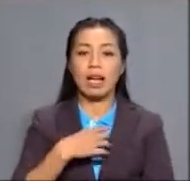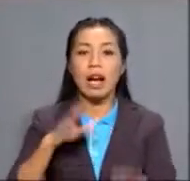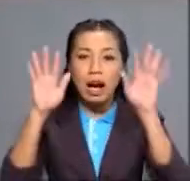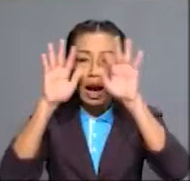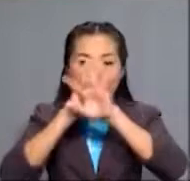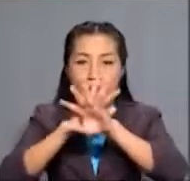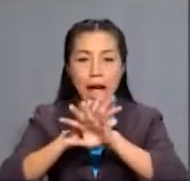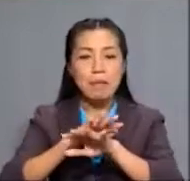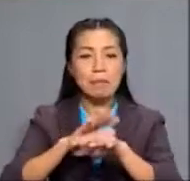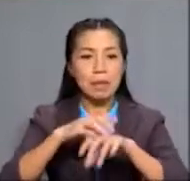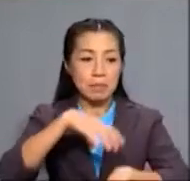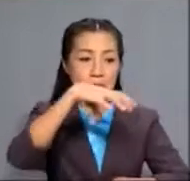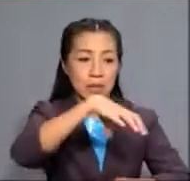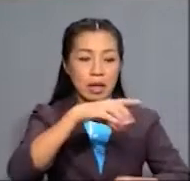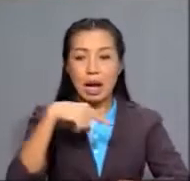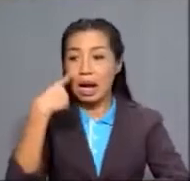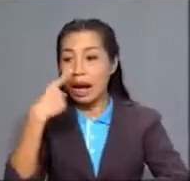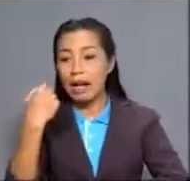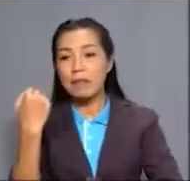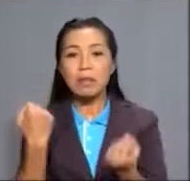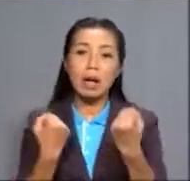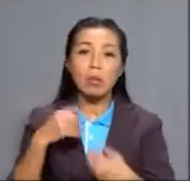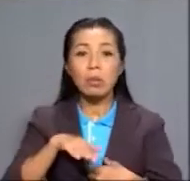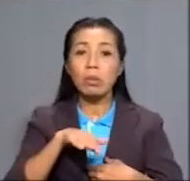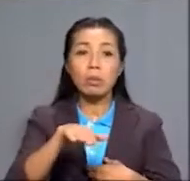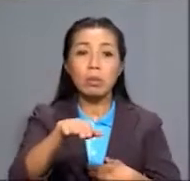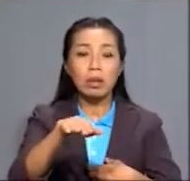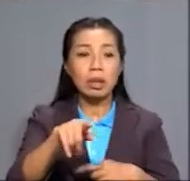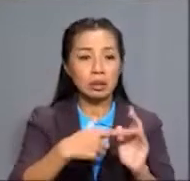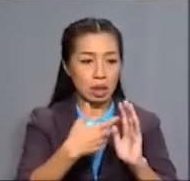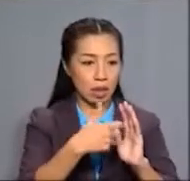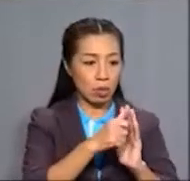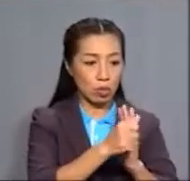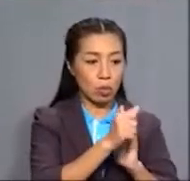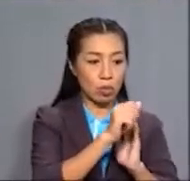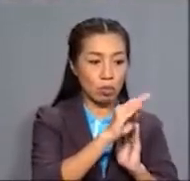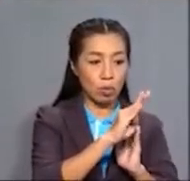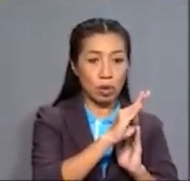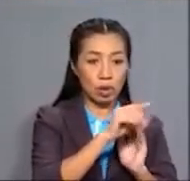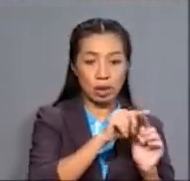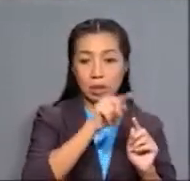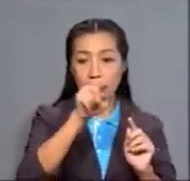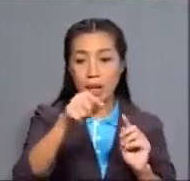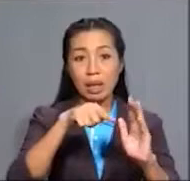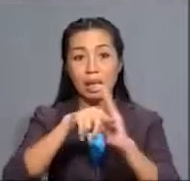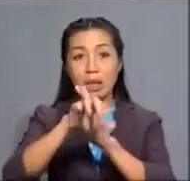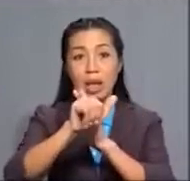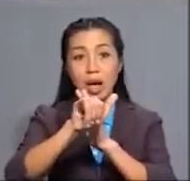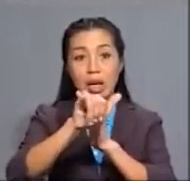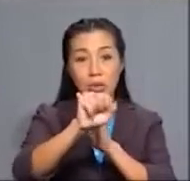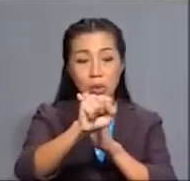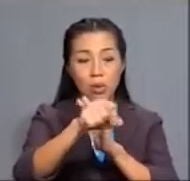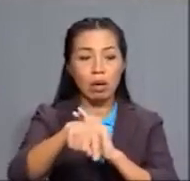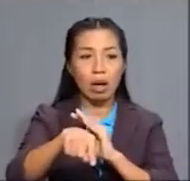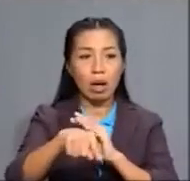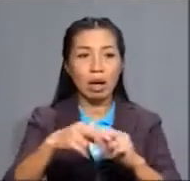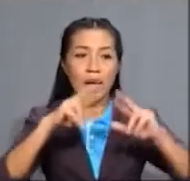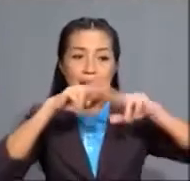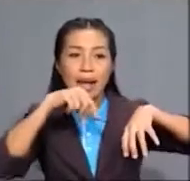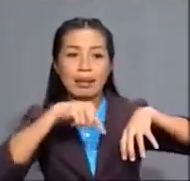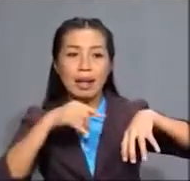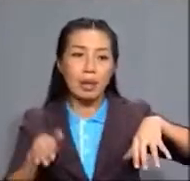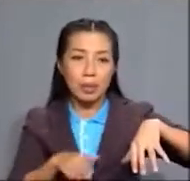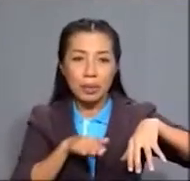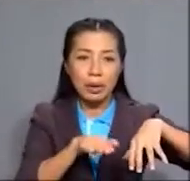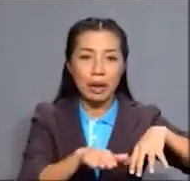พักสำหรับคนเดินทางเส้นทางบนถึงยโสธร แวะพัก แวะซื้อเมลอนก็ได้กาแฟก็ได้เข้าห้